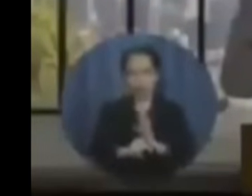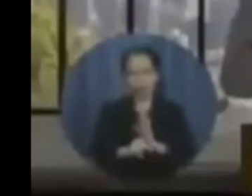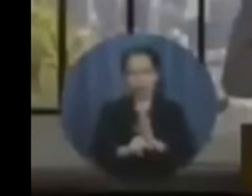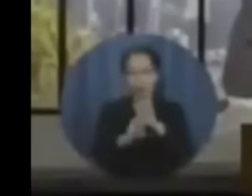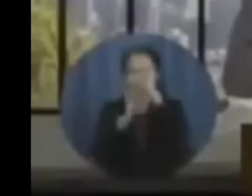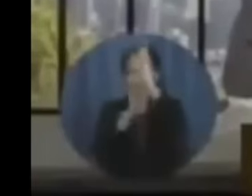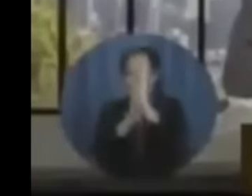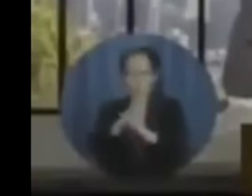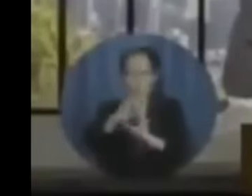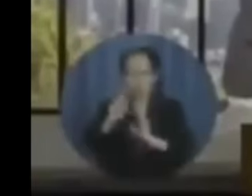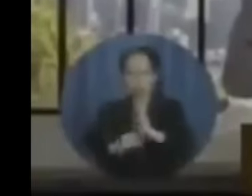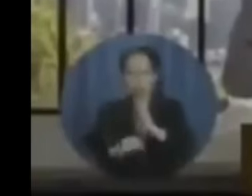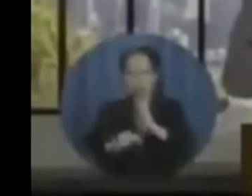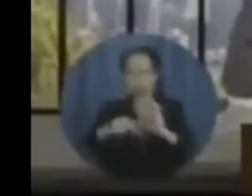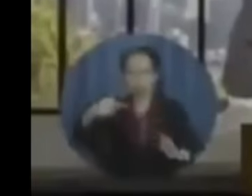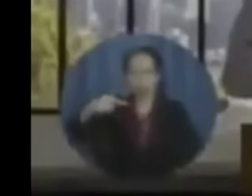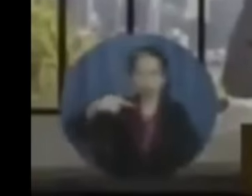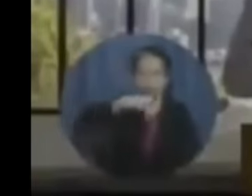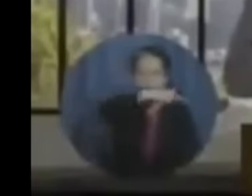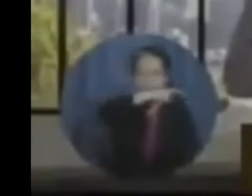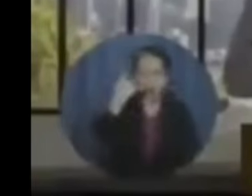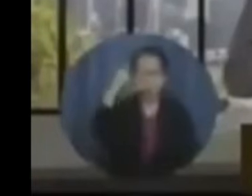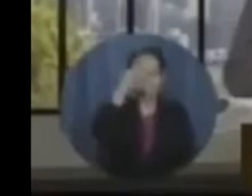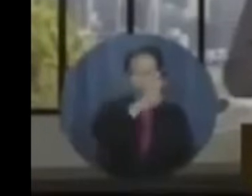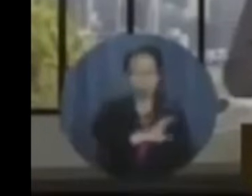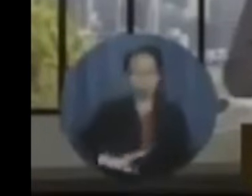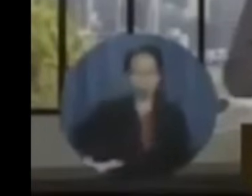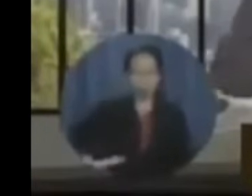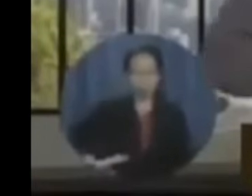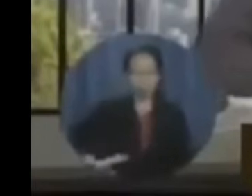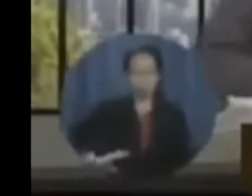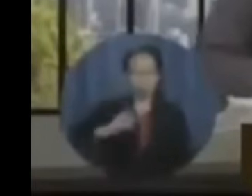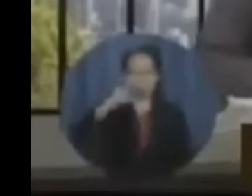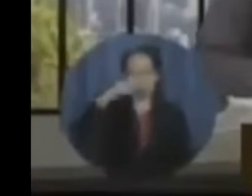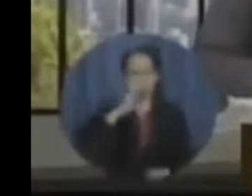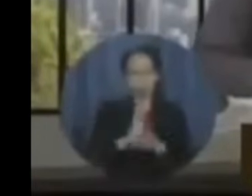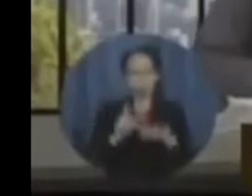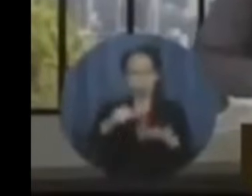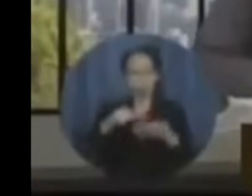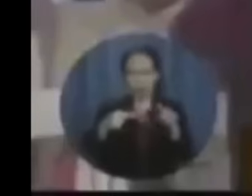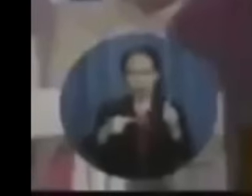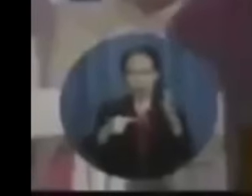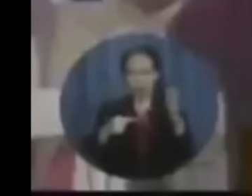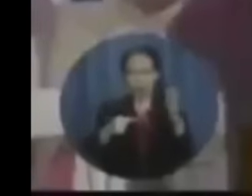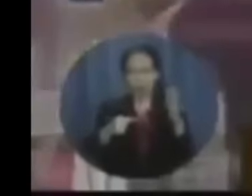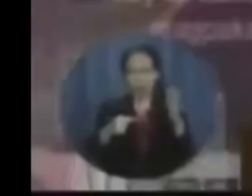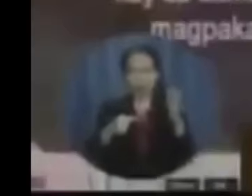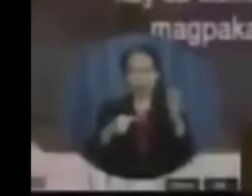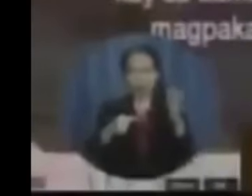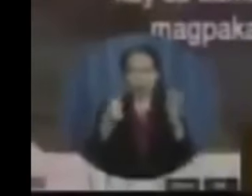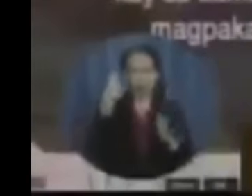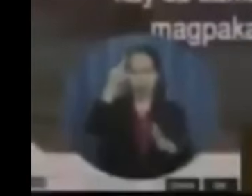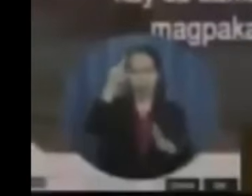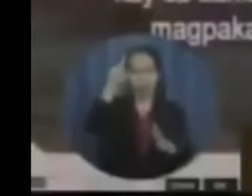Sambahin ang nilalang ay kasinungalingan para kay Kristo. Roma 1.25.